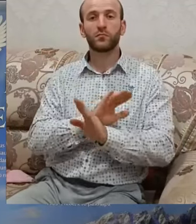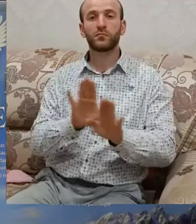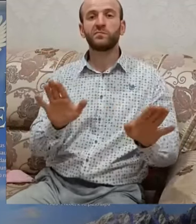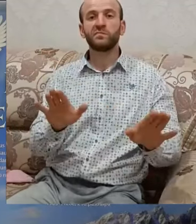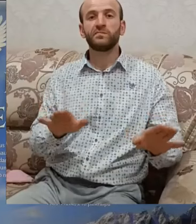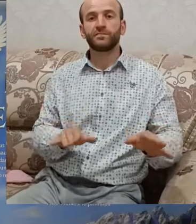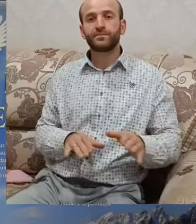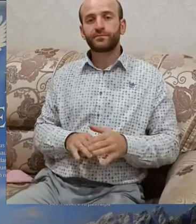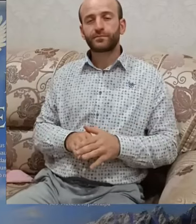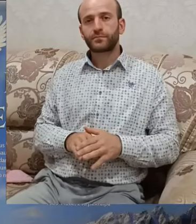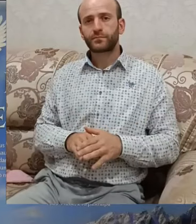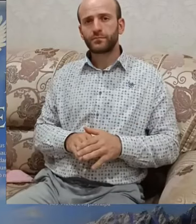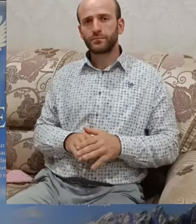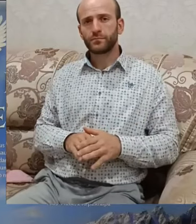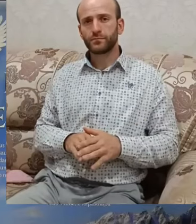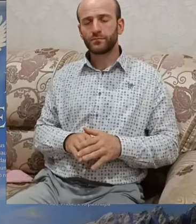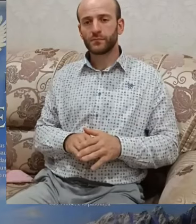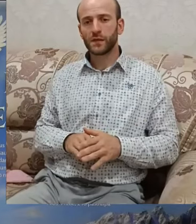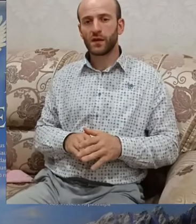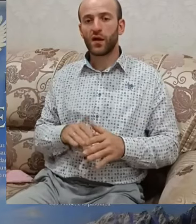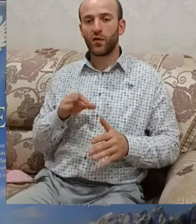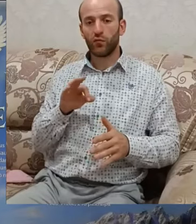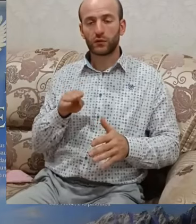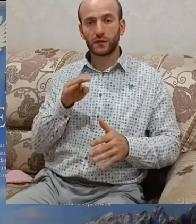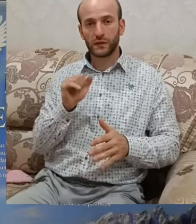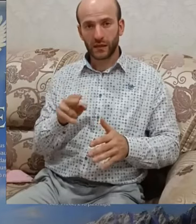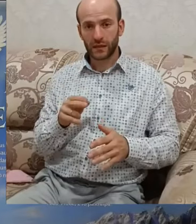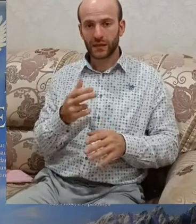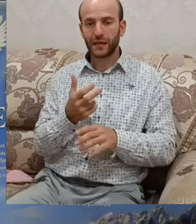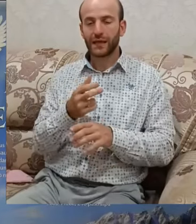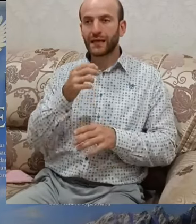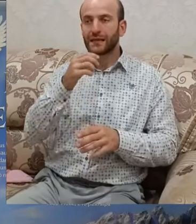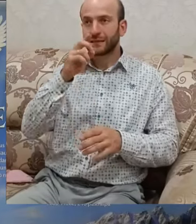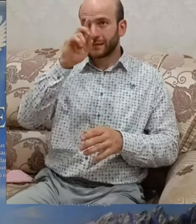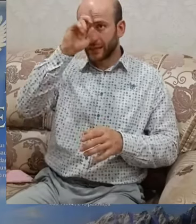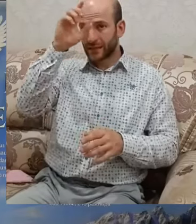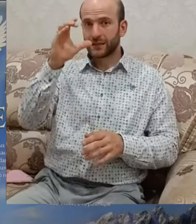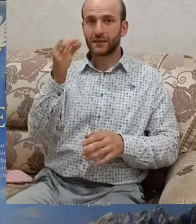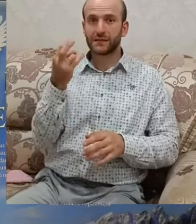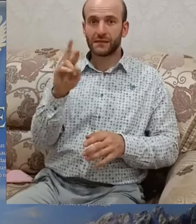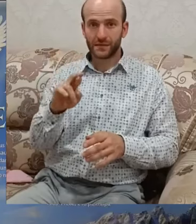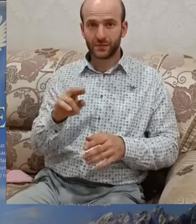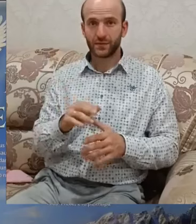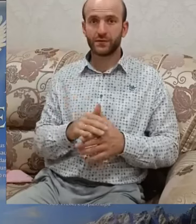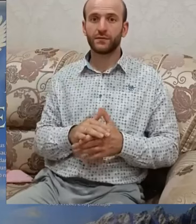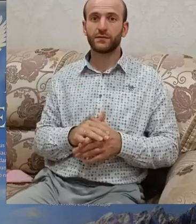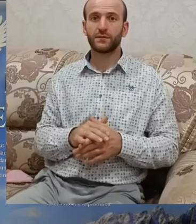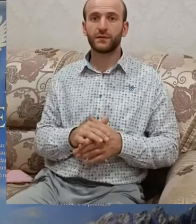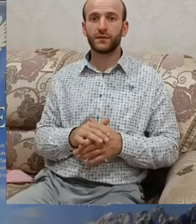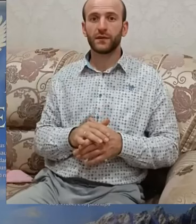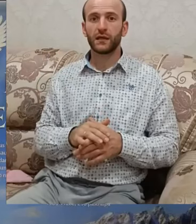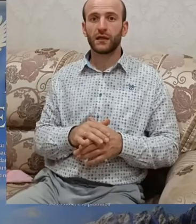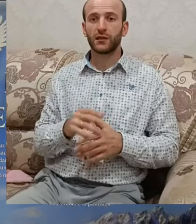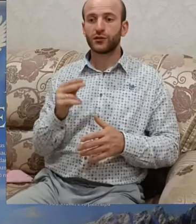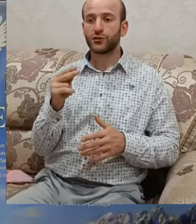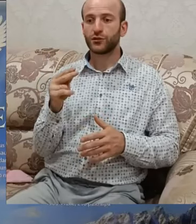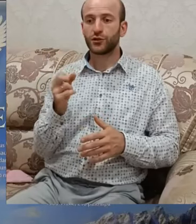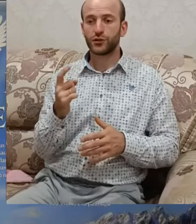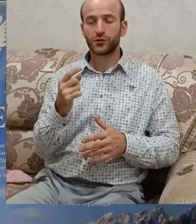Taip pat su karališkaja sėkla. Так, вот так и с царственным семенем. Per Izaoką. Через